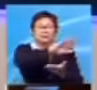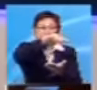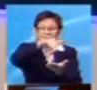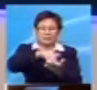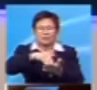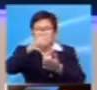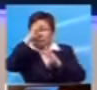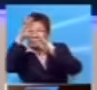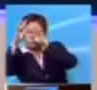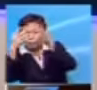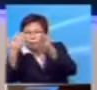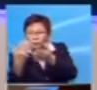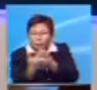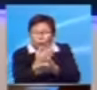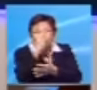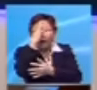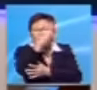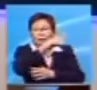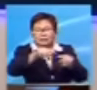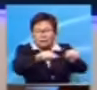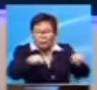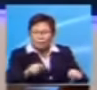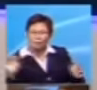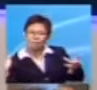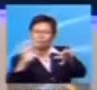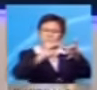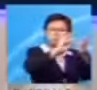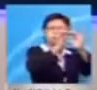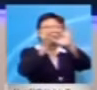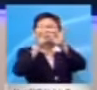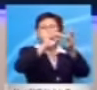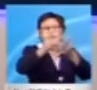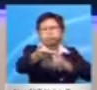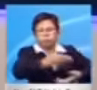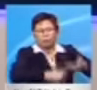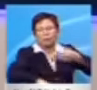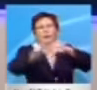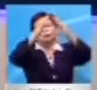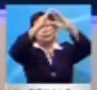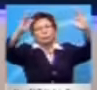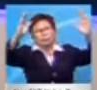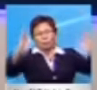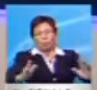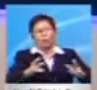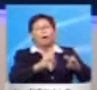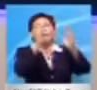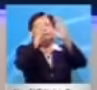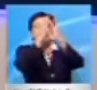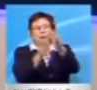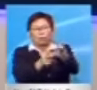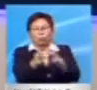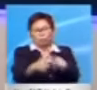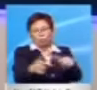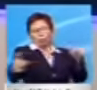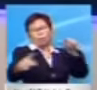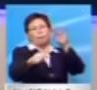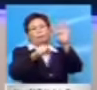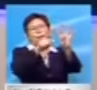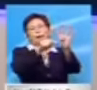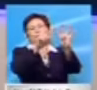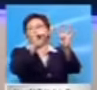kreativi dan inovasi serta platform jaringan perniagaan di bawah satu Bumbung Bandar Usahawan berkeluasan